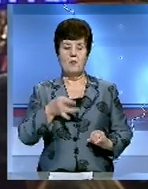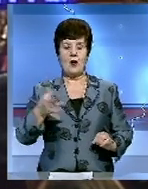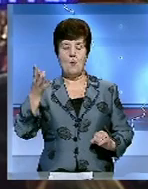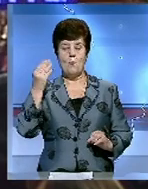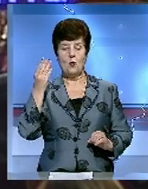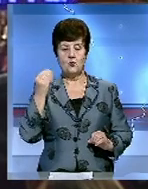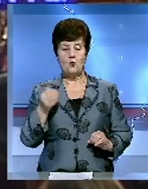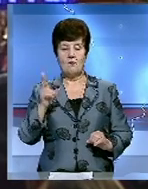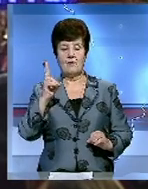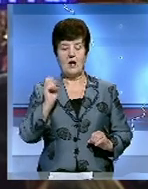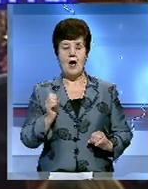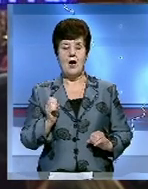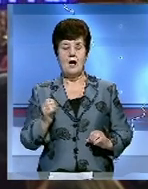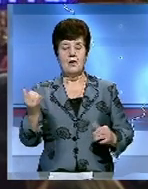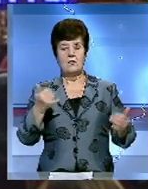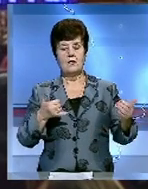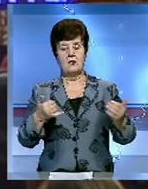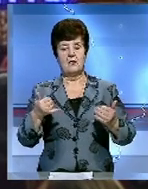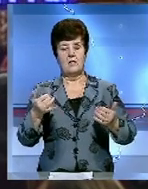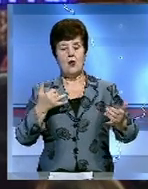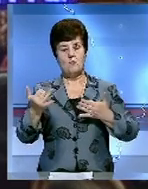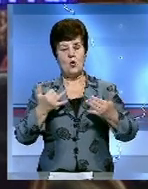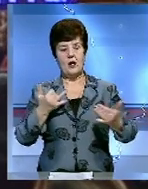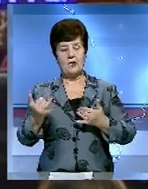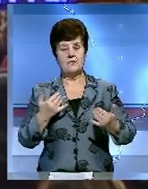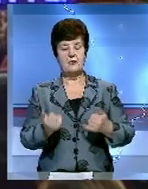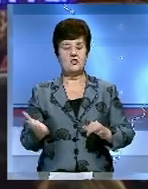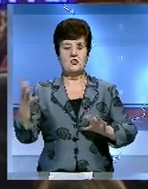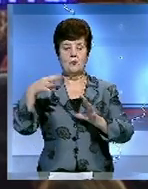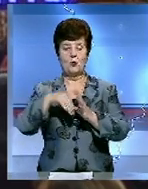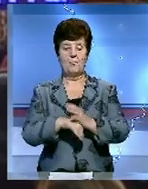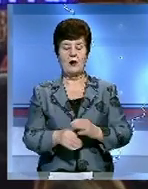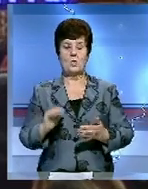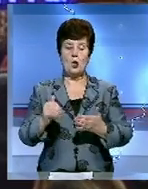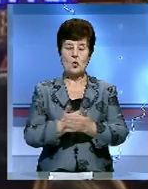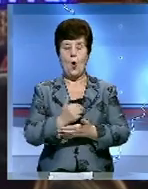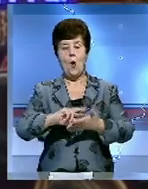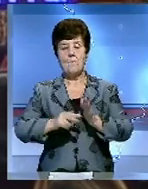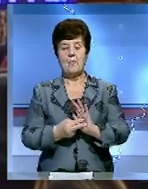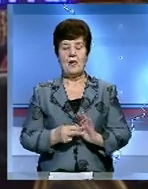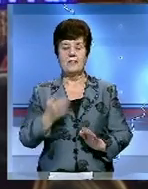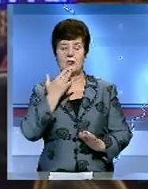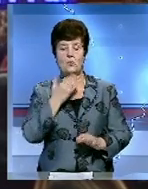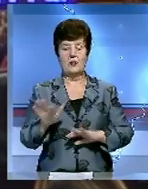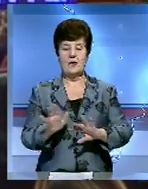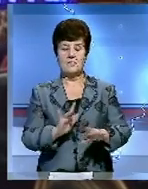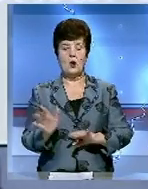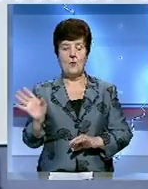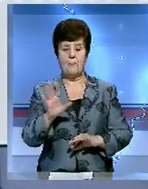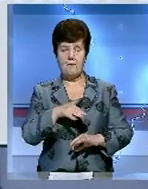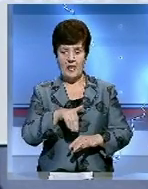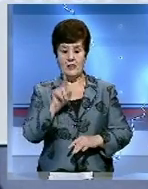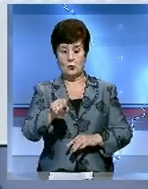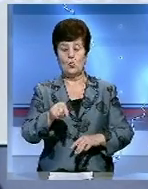să elaboreze și să pună în aplicare un nou plan național de acțiune pentru drepturile